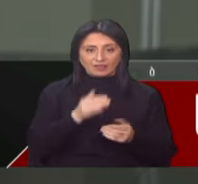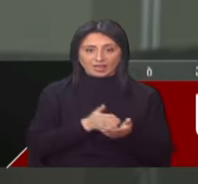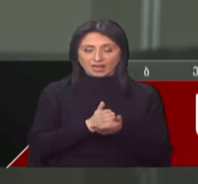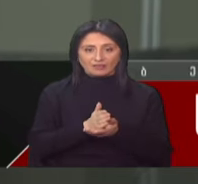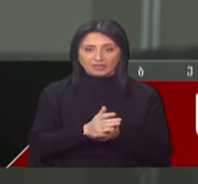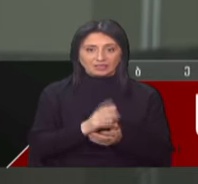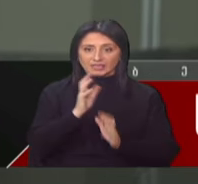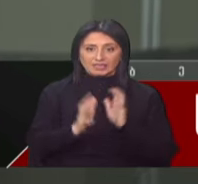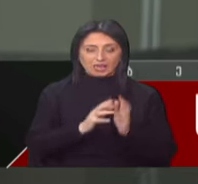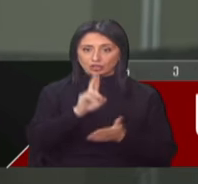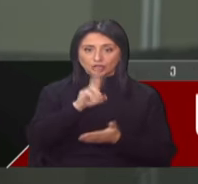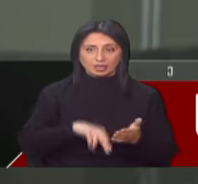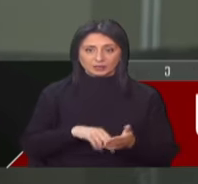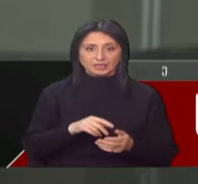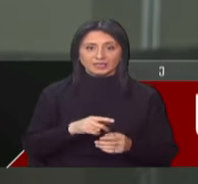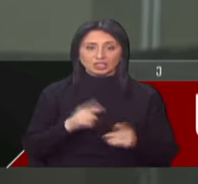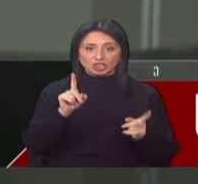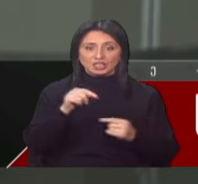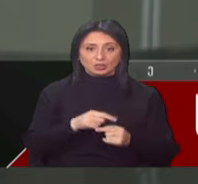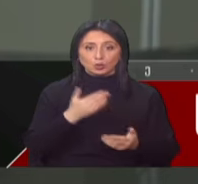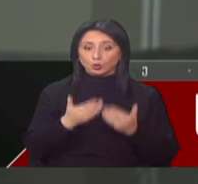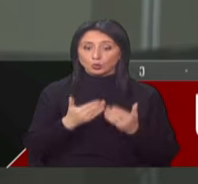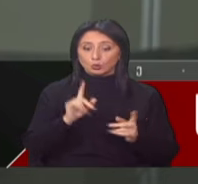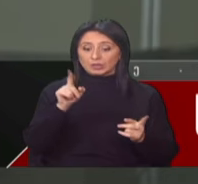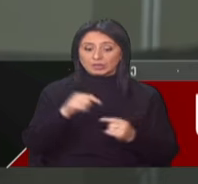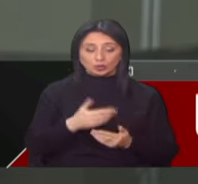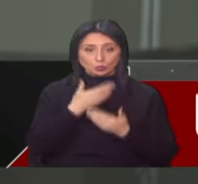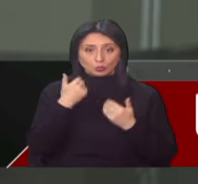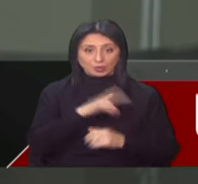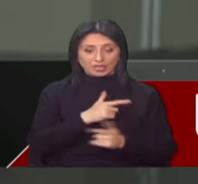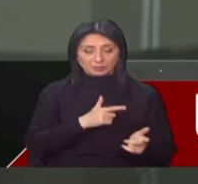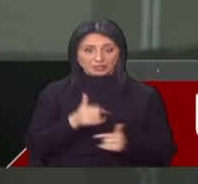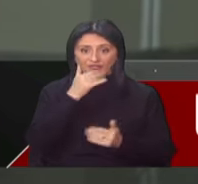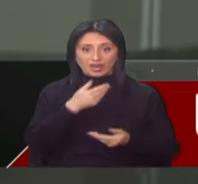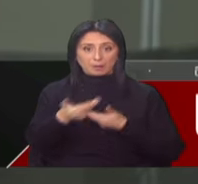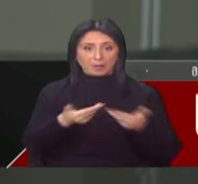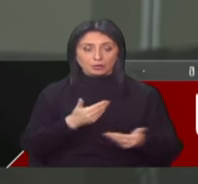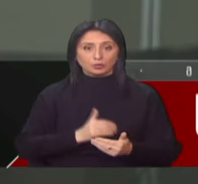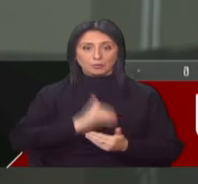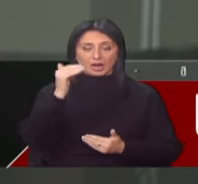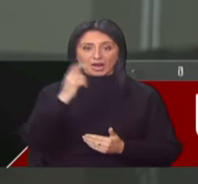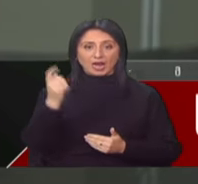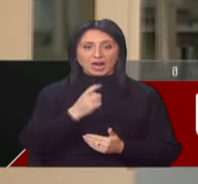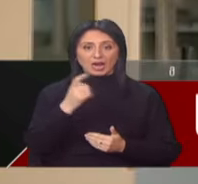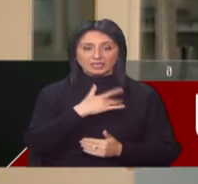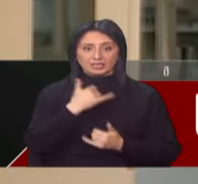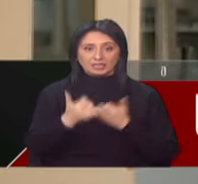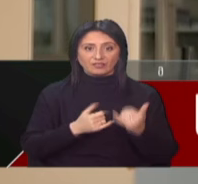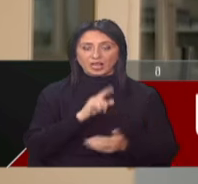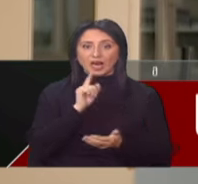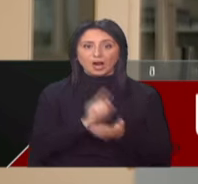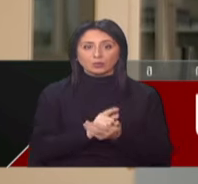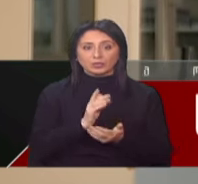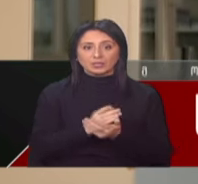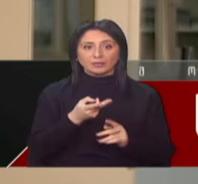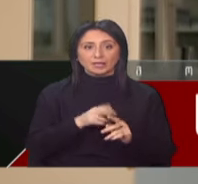ვერც საერთაშორისო აკრედიტაციასა, შესაბამისად თუ სათანადოდ არ არის კლინიკა მზად, ვერ მიაწოდებს მაღალი ხარისხის სერვისს. Აუცილებელი